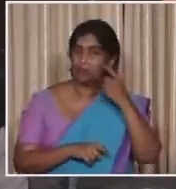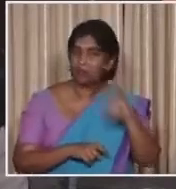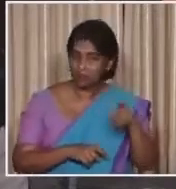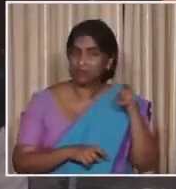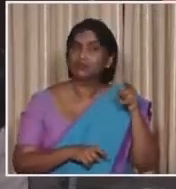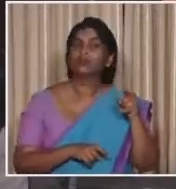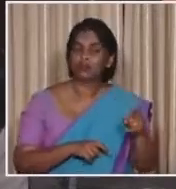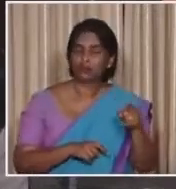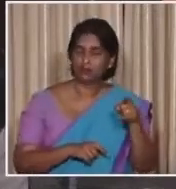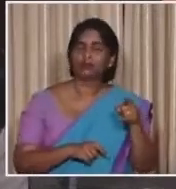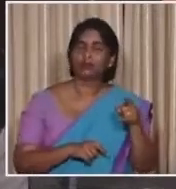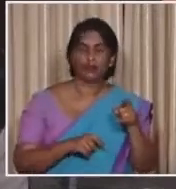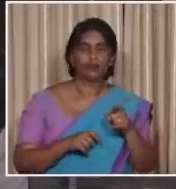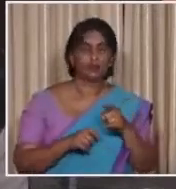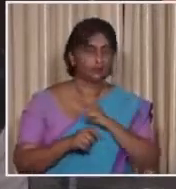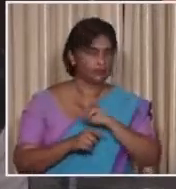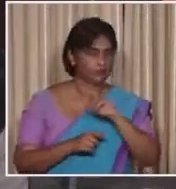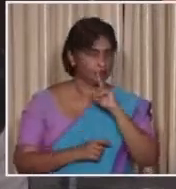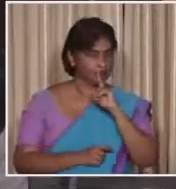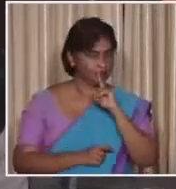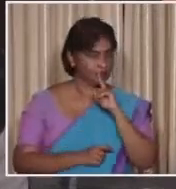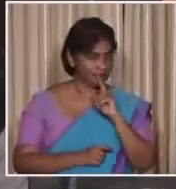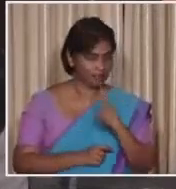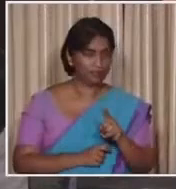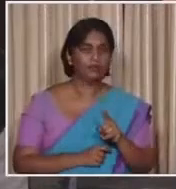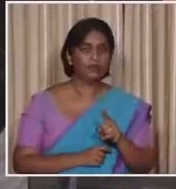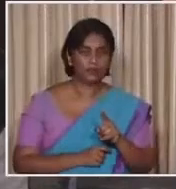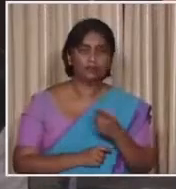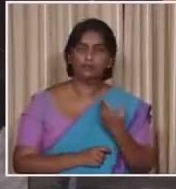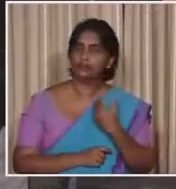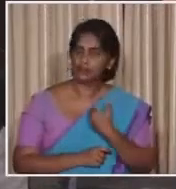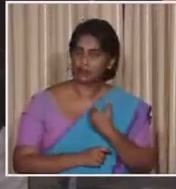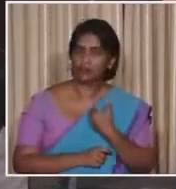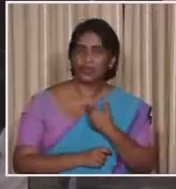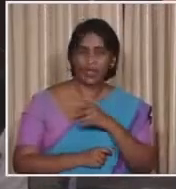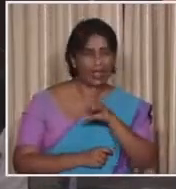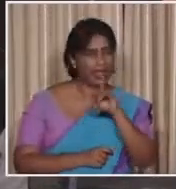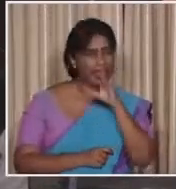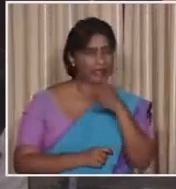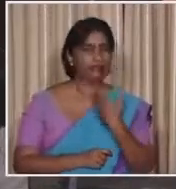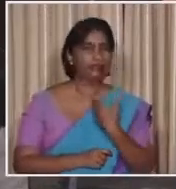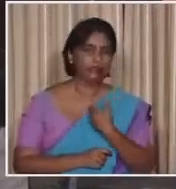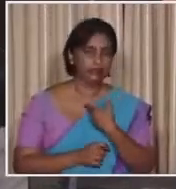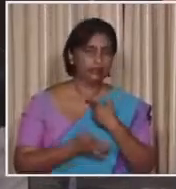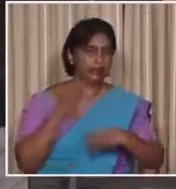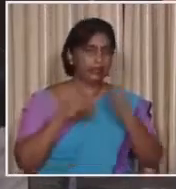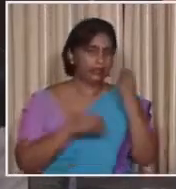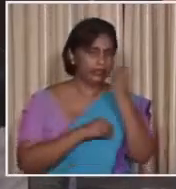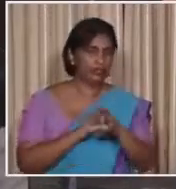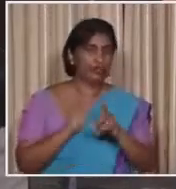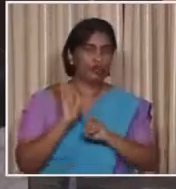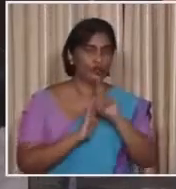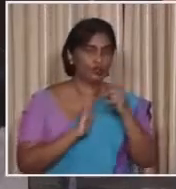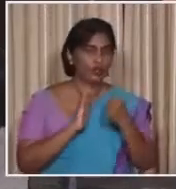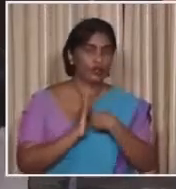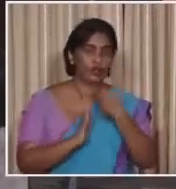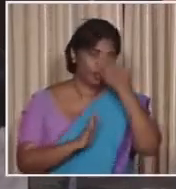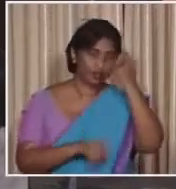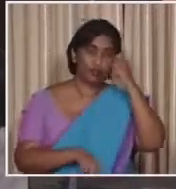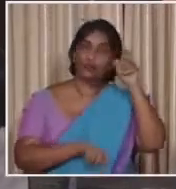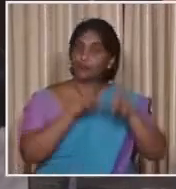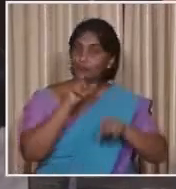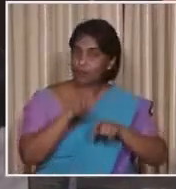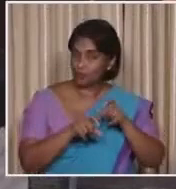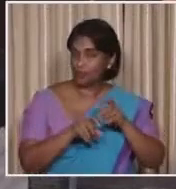உரையை ஆற்றியிருப்பதை இட்டு அவரை நினைத்து நாங்கள் வெட்கப்படுகின்றோம். அவருக்காக வடகிழக்கிலே தமிழ் மக்களுக்கு